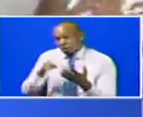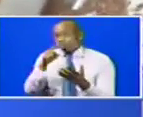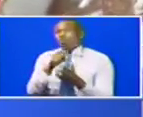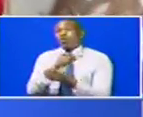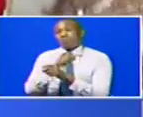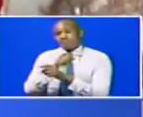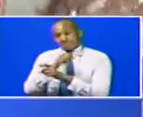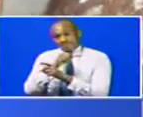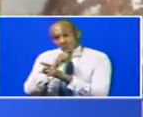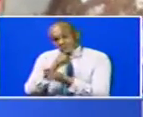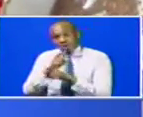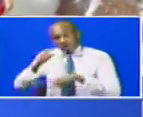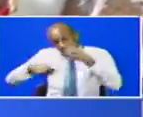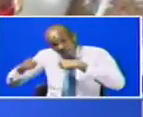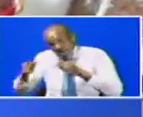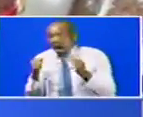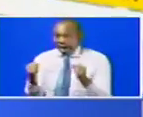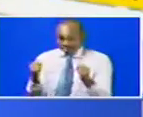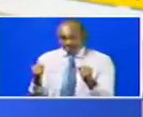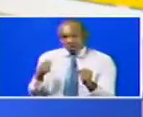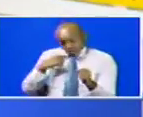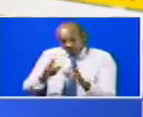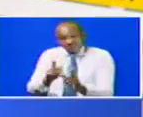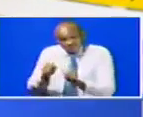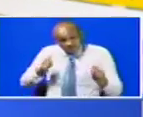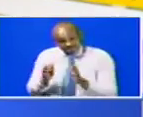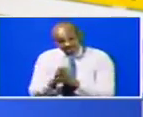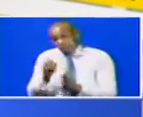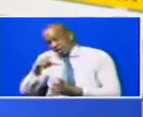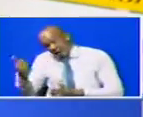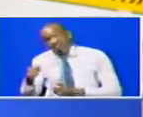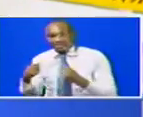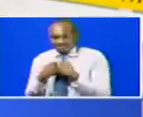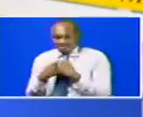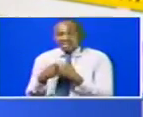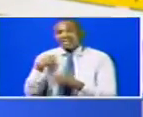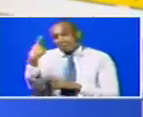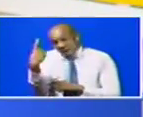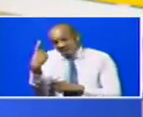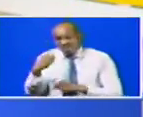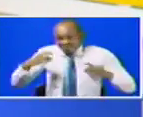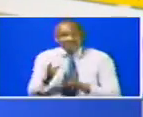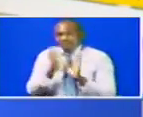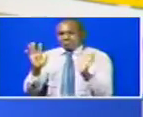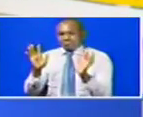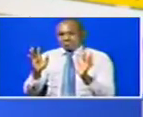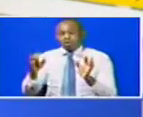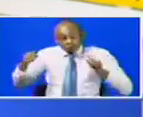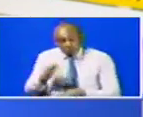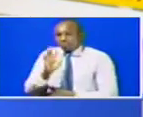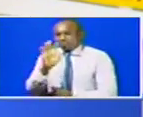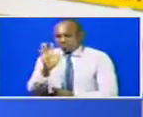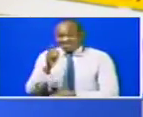uwepo wa rollover, hiyo ni gari kubingiria ama ajali na nyingine ile. Kitu cha kwanza, don't panic, usishtuke.